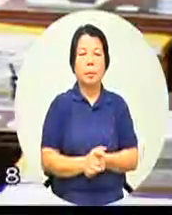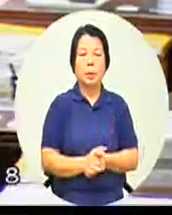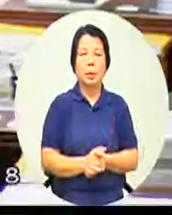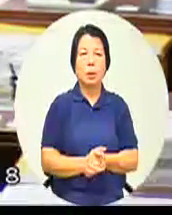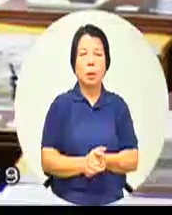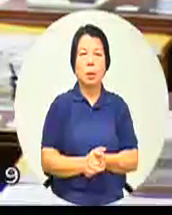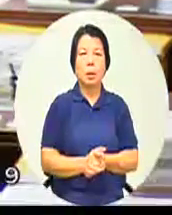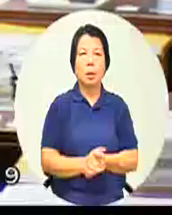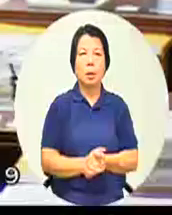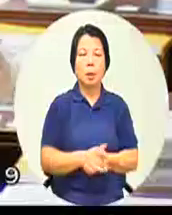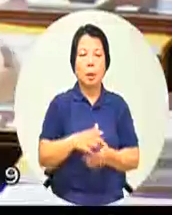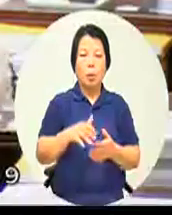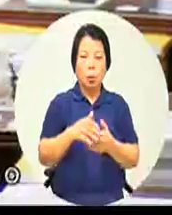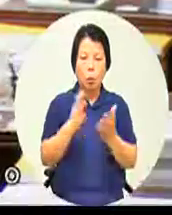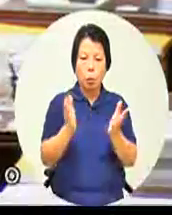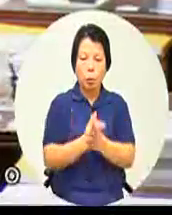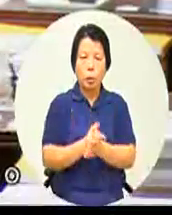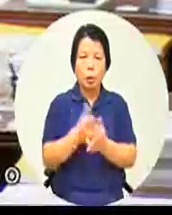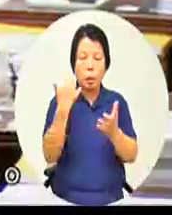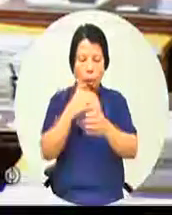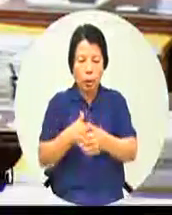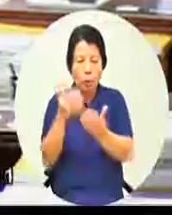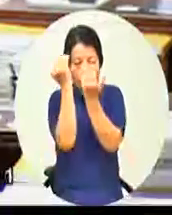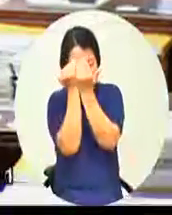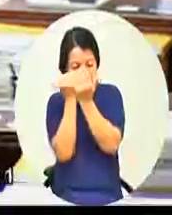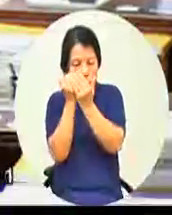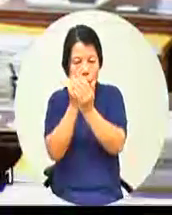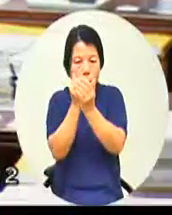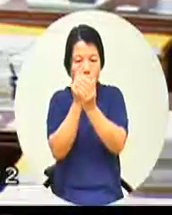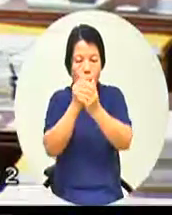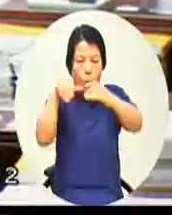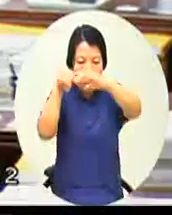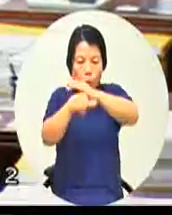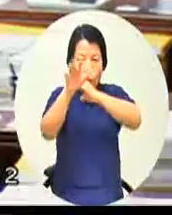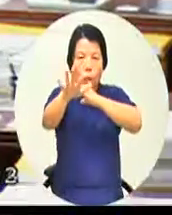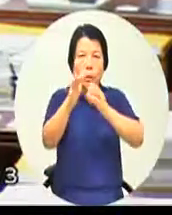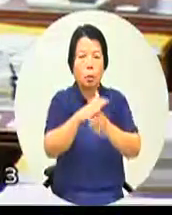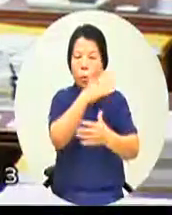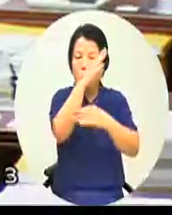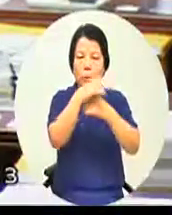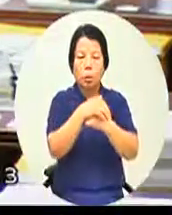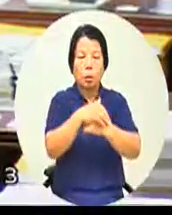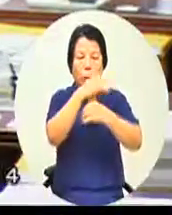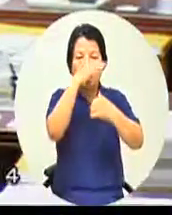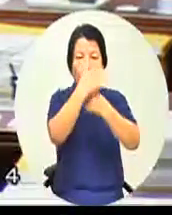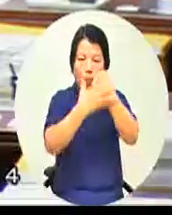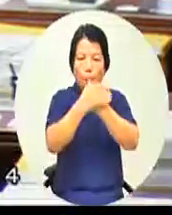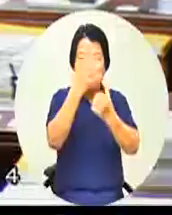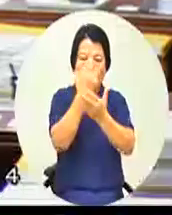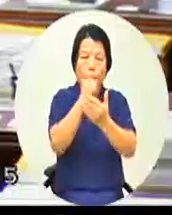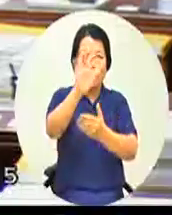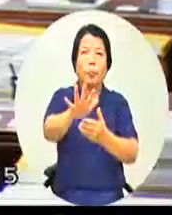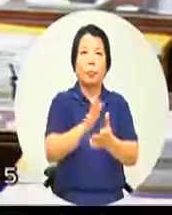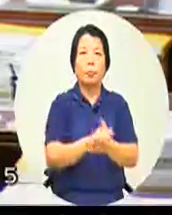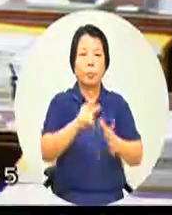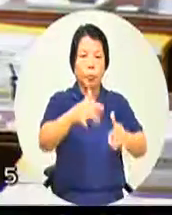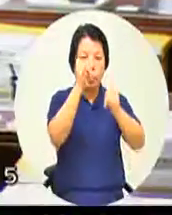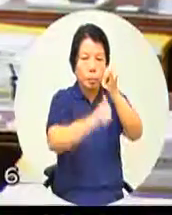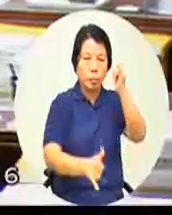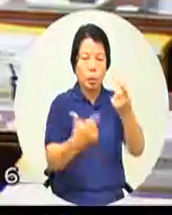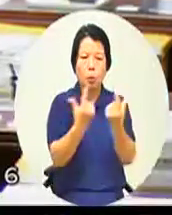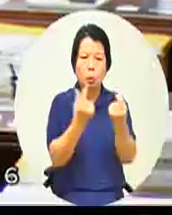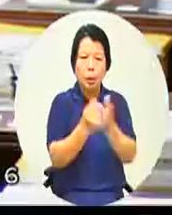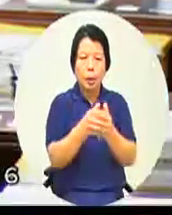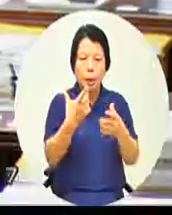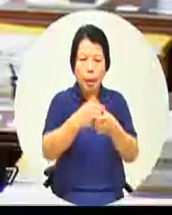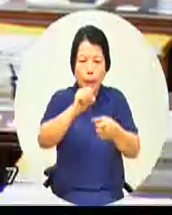然后呢有一些那个防空壕，有18个防空壕还在，这些都保留住。所以你可以看到这个历史是这样堆叠起